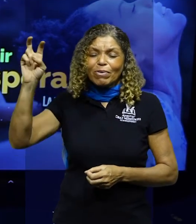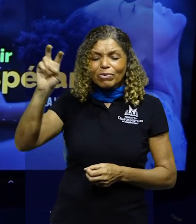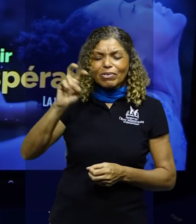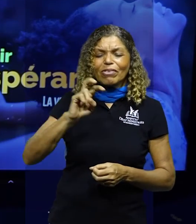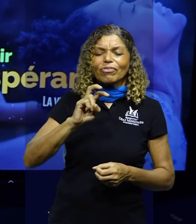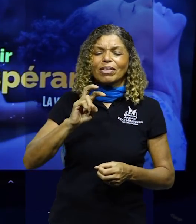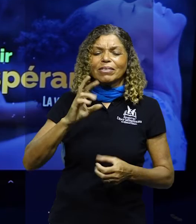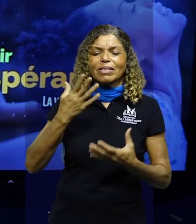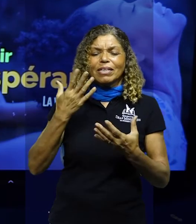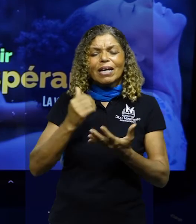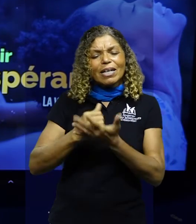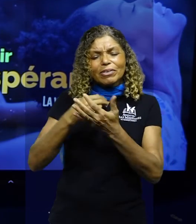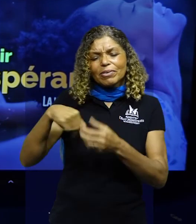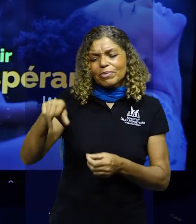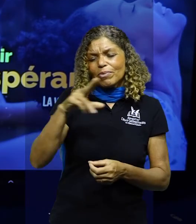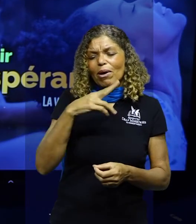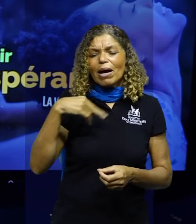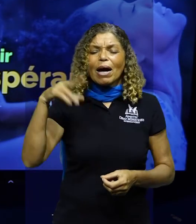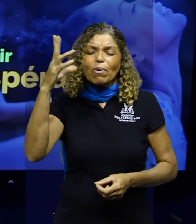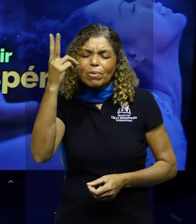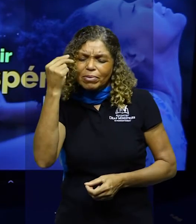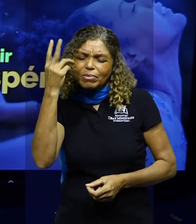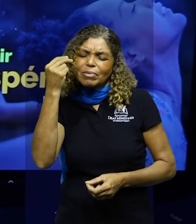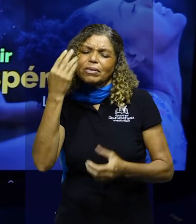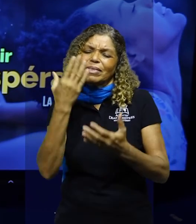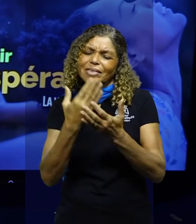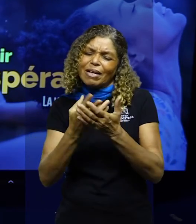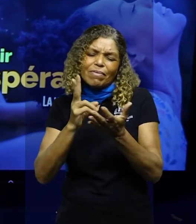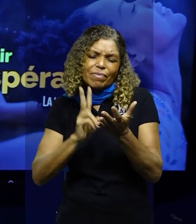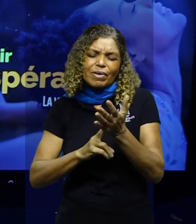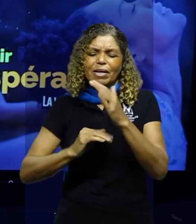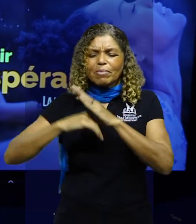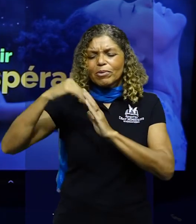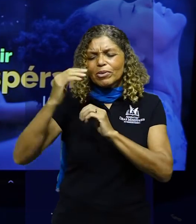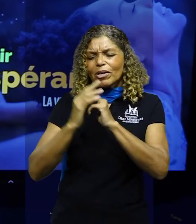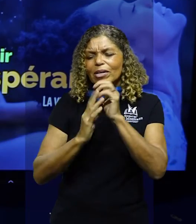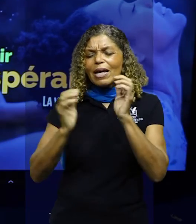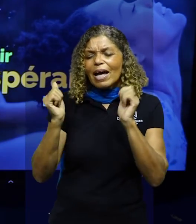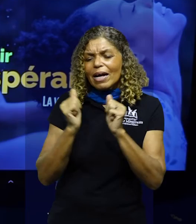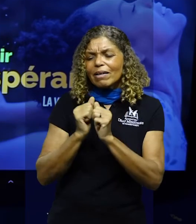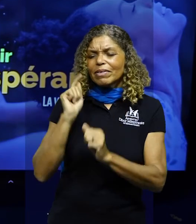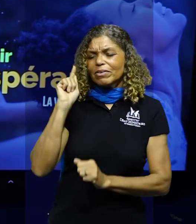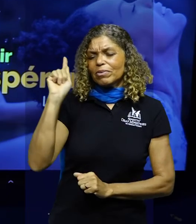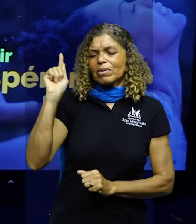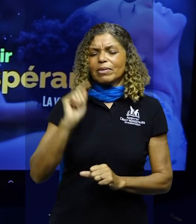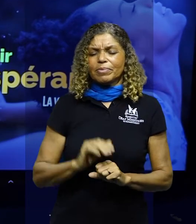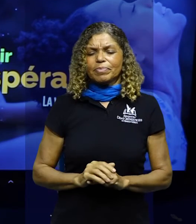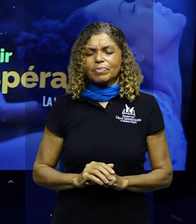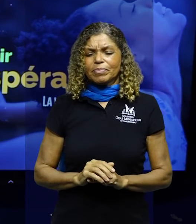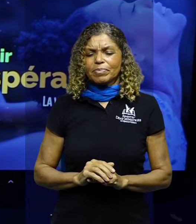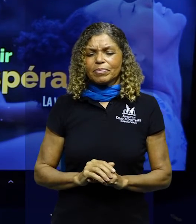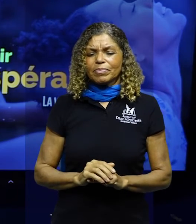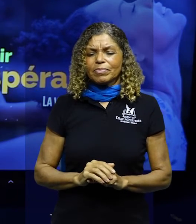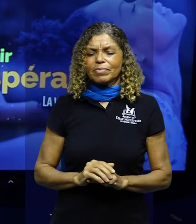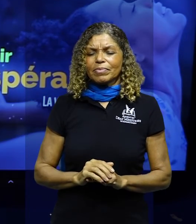aujourd'hui. Aide-nous comme Salomon à reconnaître, Seigneur, que le vrai bonheur, c'est près de toi et en toi qu'il est. Aide-nous